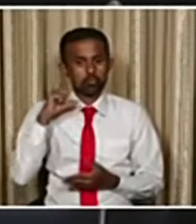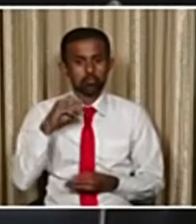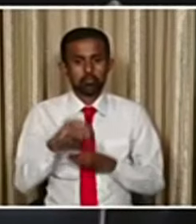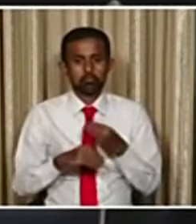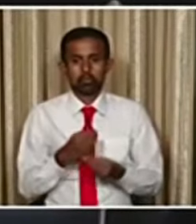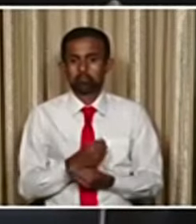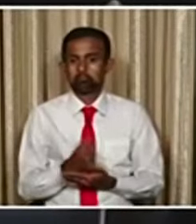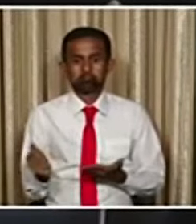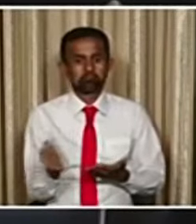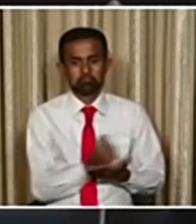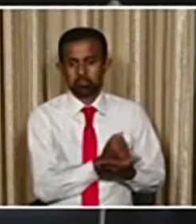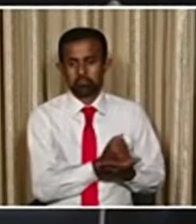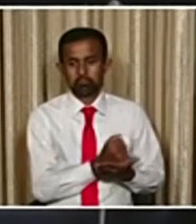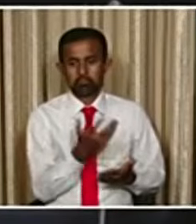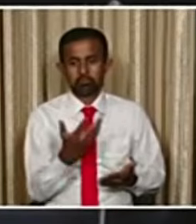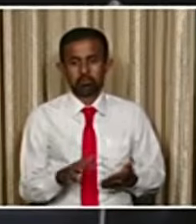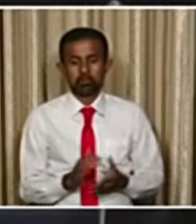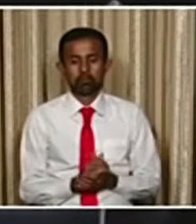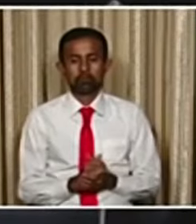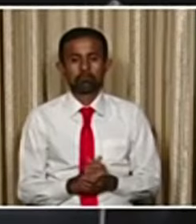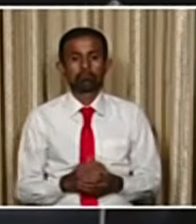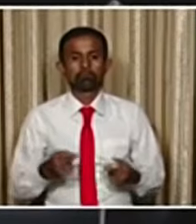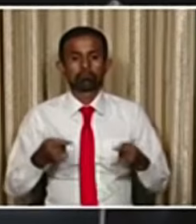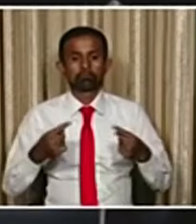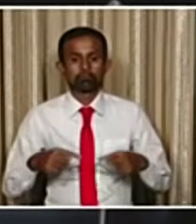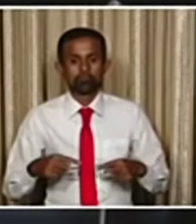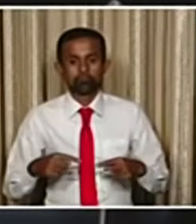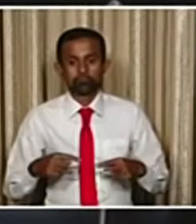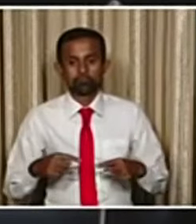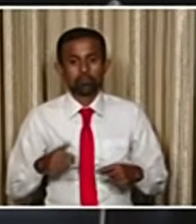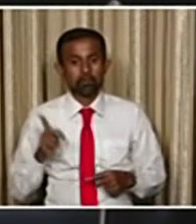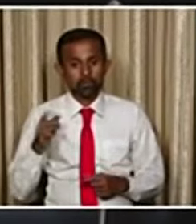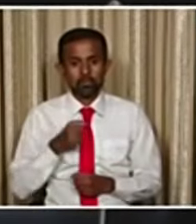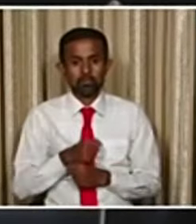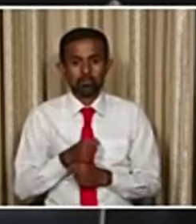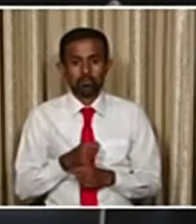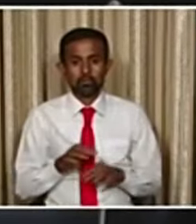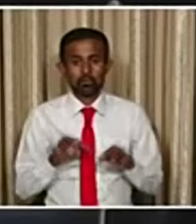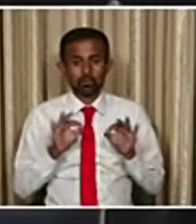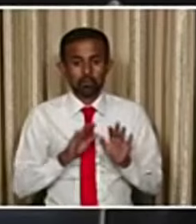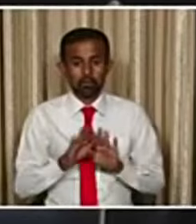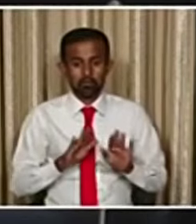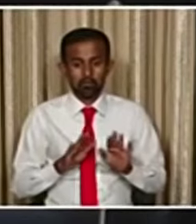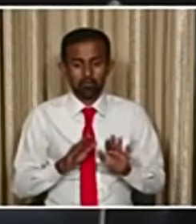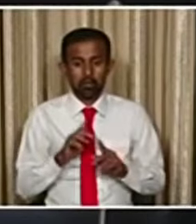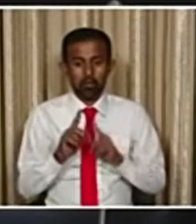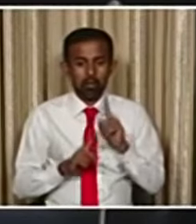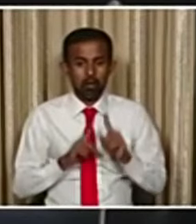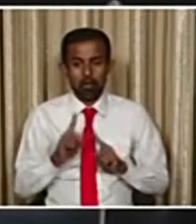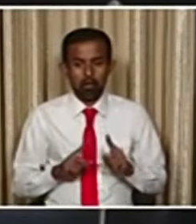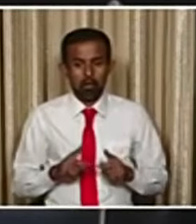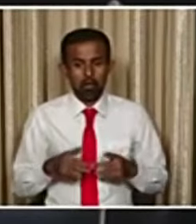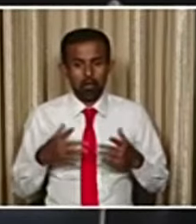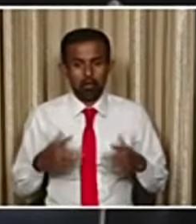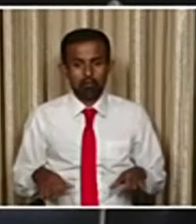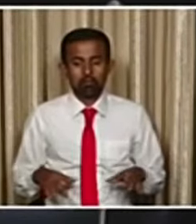ආයෝජන ටික නැති කරලා දැම්මා. ඊට පස්සේ ඒ රජය විසින් ඉතා හොඳින් කළමනා කරගෙන සාකච්ඡා කරගෙන